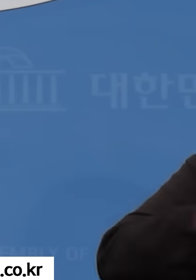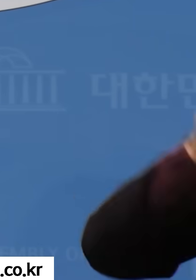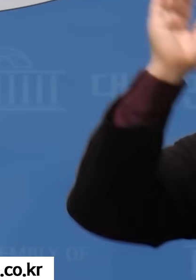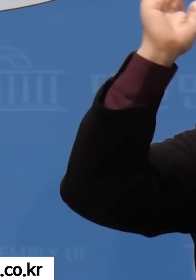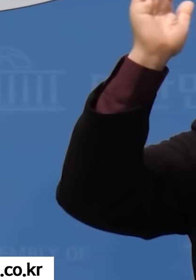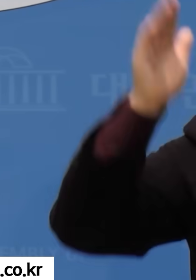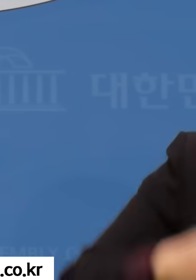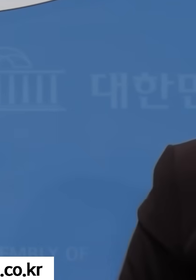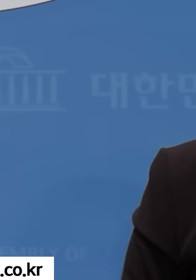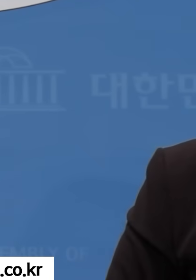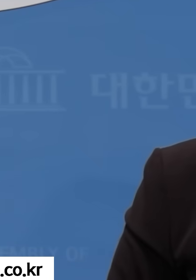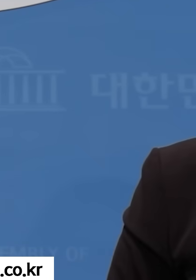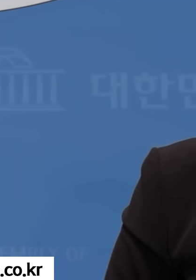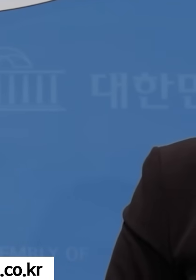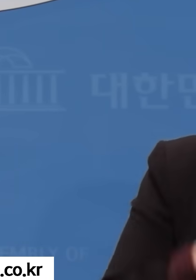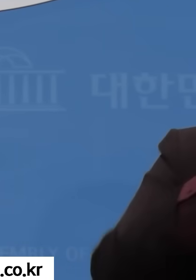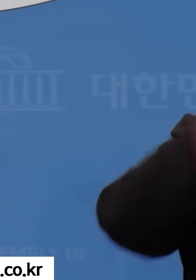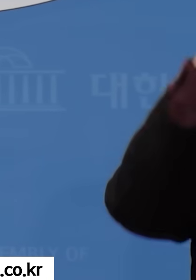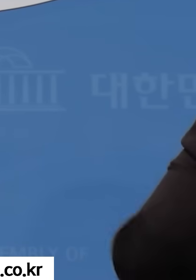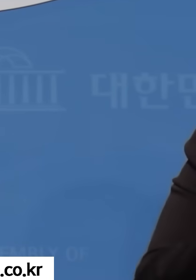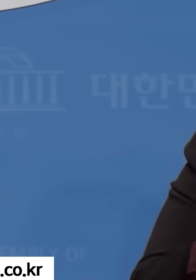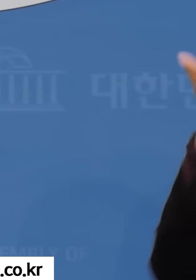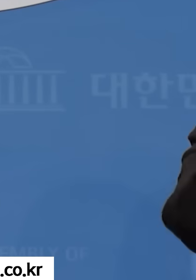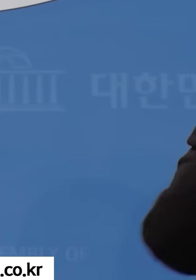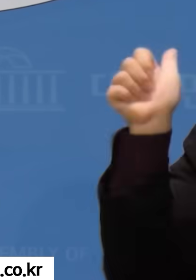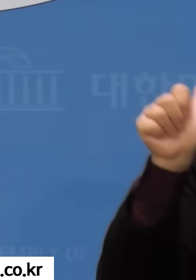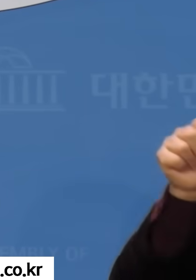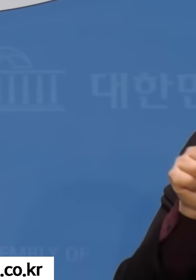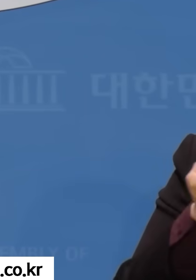합니다. 뽑고 났더니 변했다고.